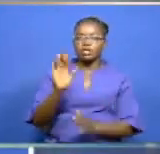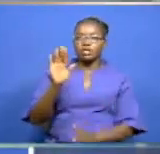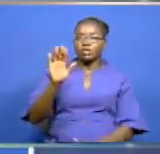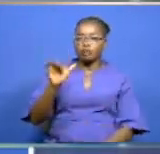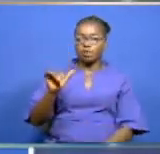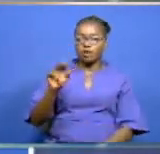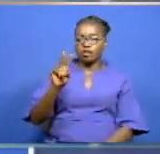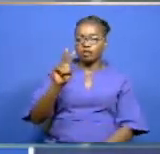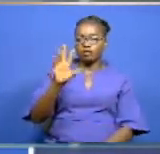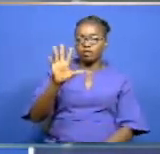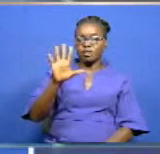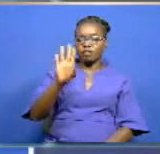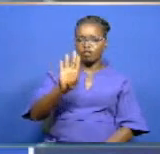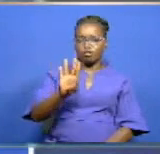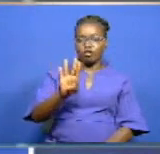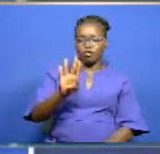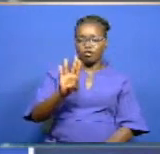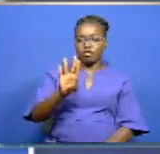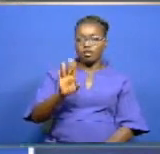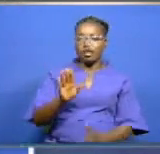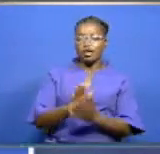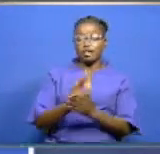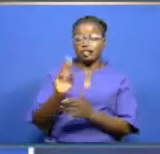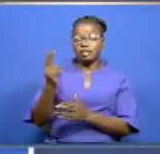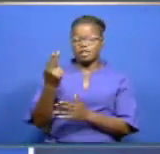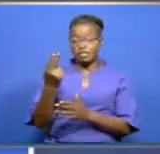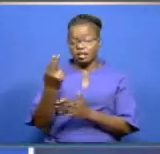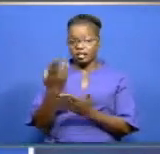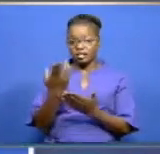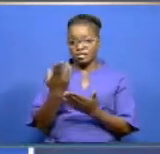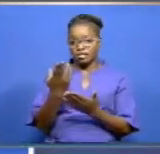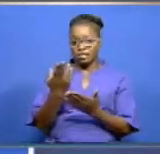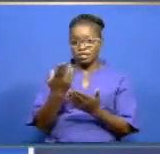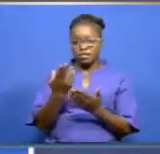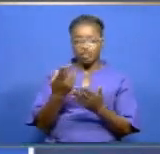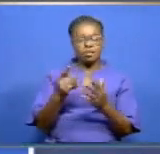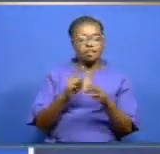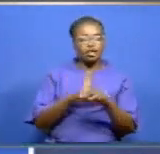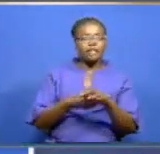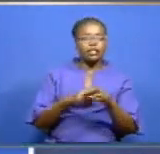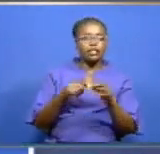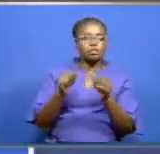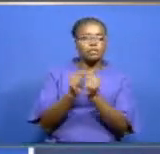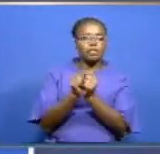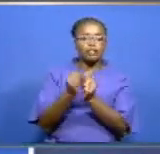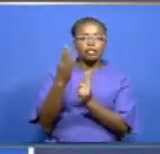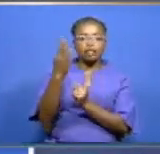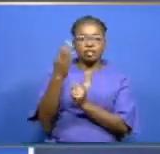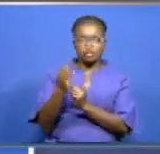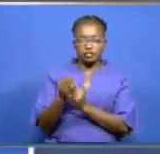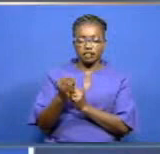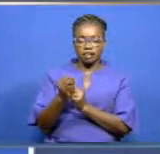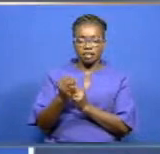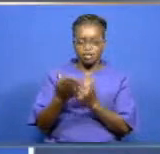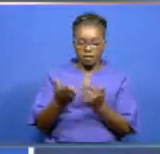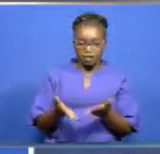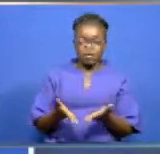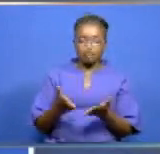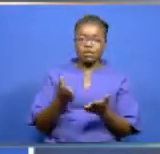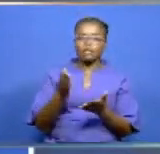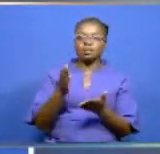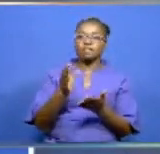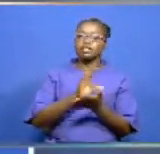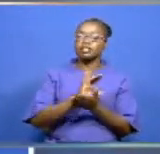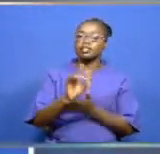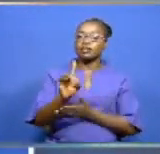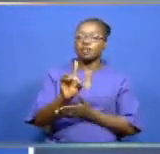nusu fainali ya pili baina ya Uganda na Tunisia ikiratibiwa kuanza saa 4:30 na itaoneshwa moja kwa moja kupitia runinga ya